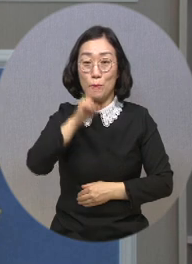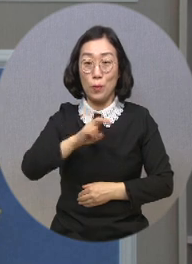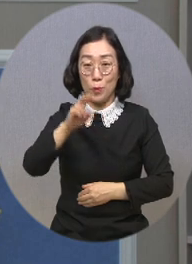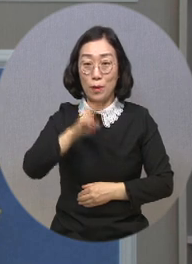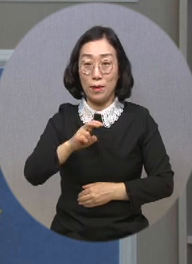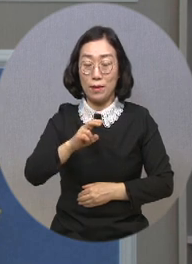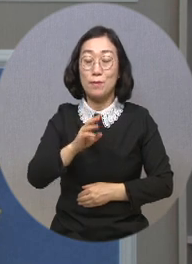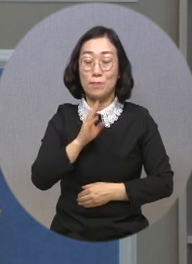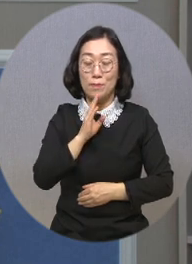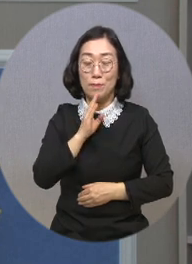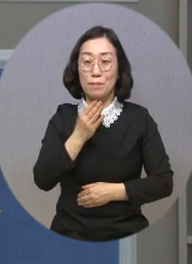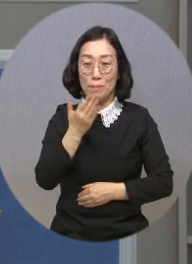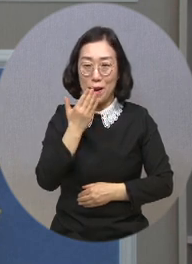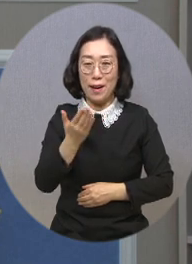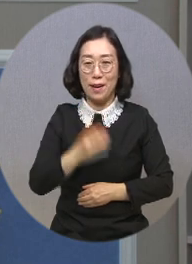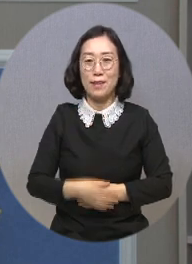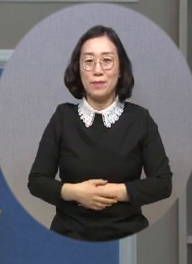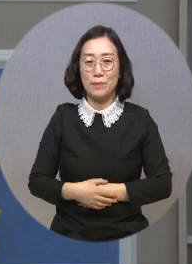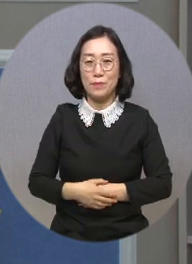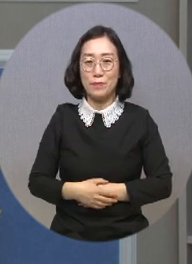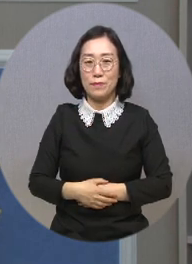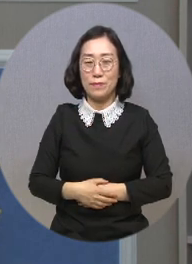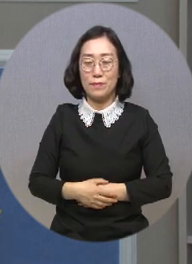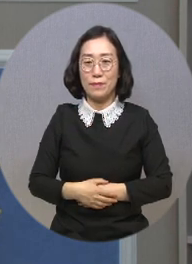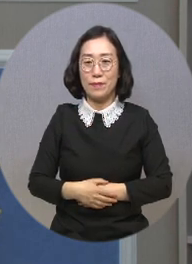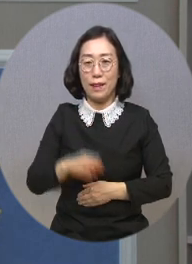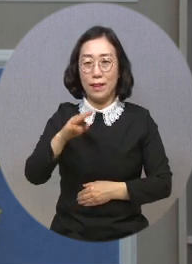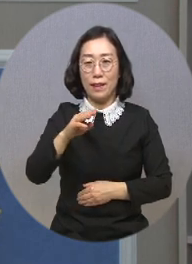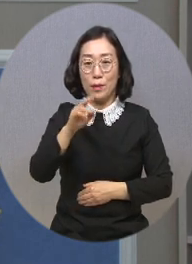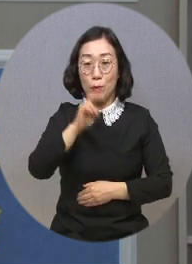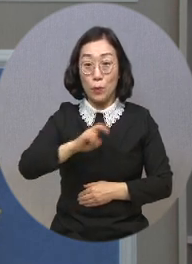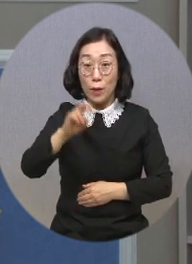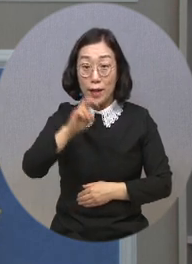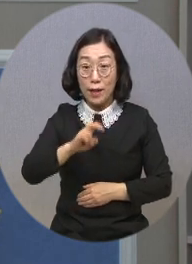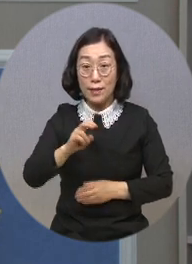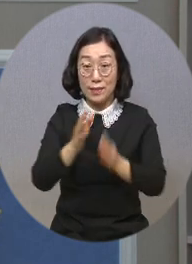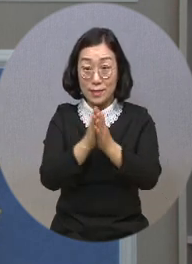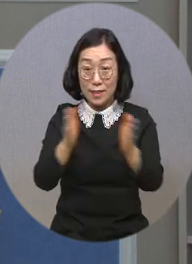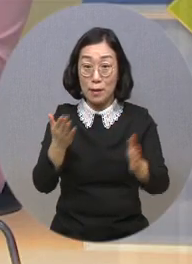노래는 불러드려야죠. 네. 혹시 MR 준비됐을까요? 네.